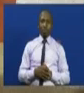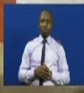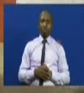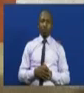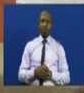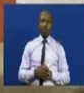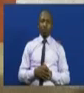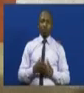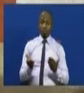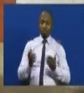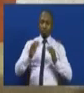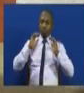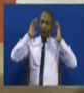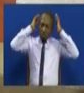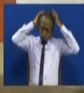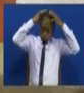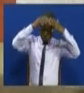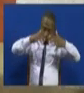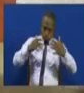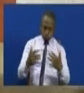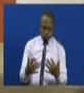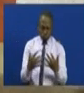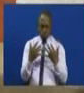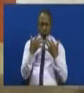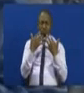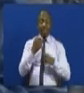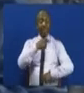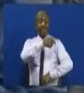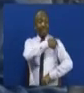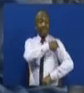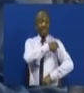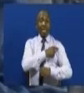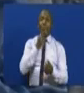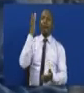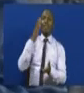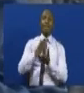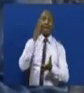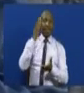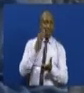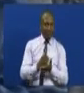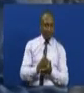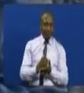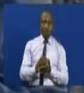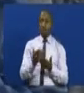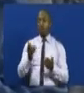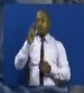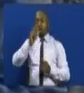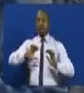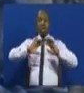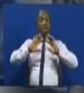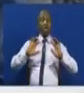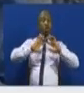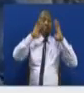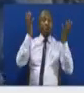Kujifukiza ni tiba sahihi. Katika dunia tunayoishi ambapo kuna stress, ambapo kuna kuumwa kichwa,